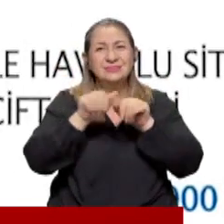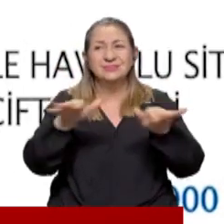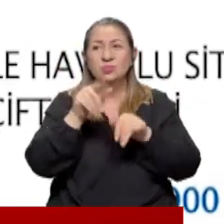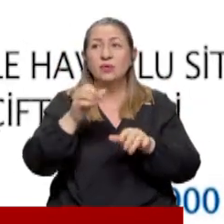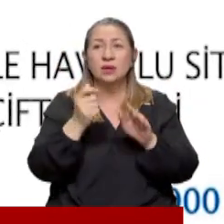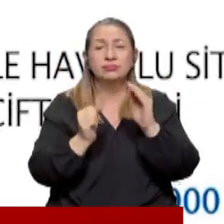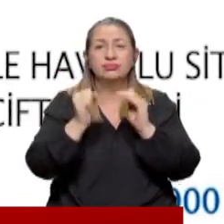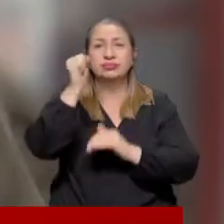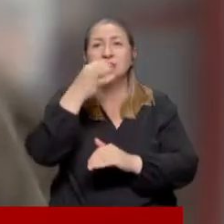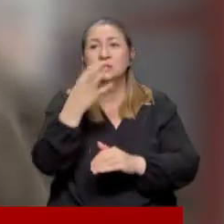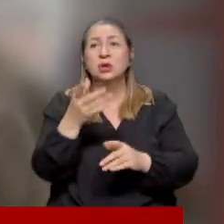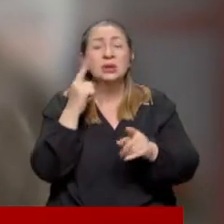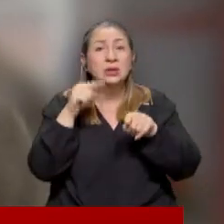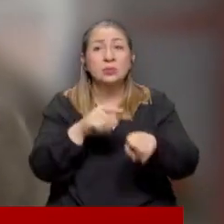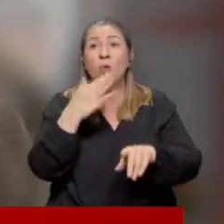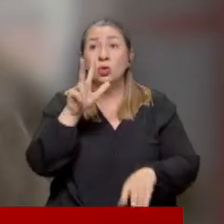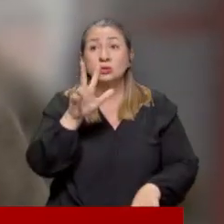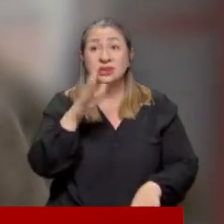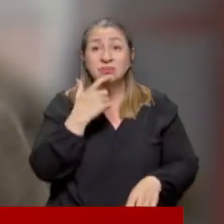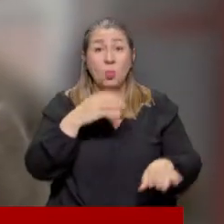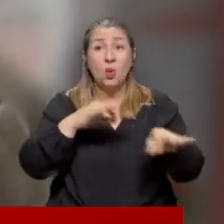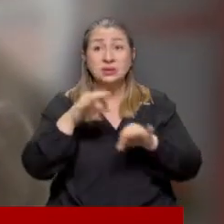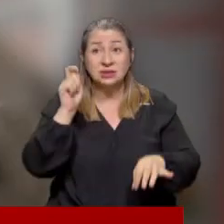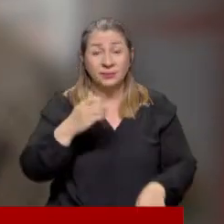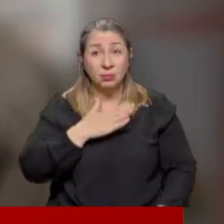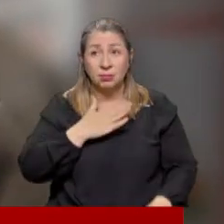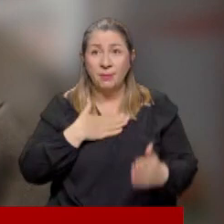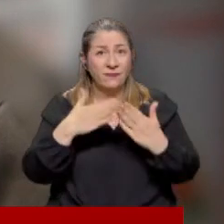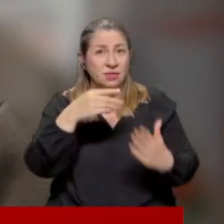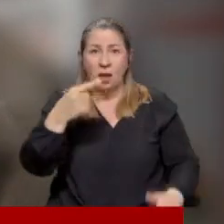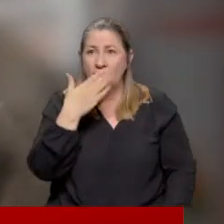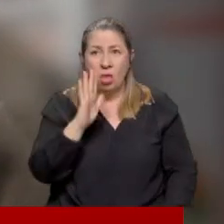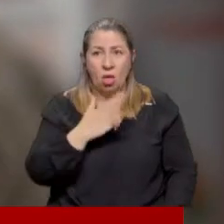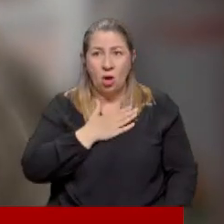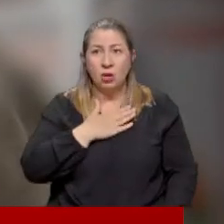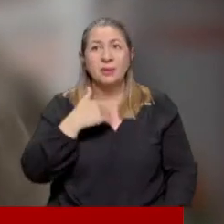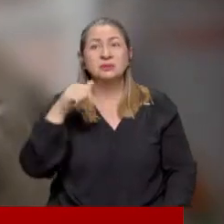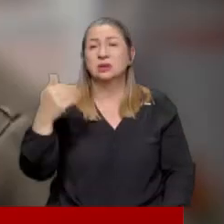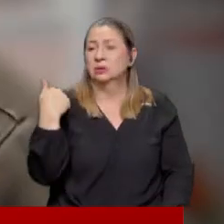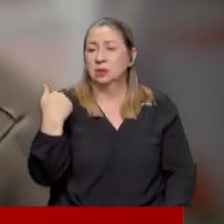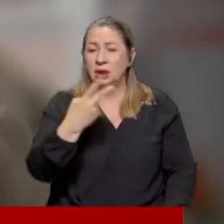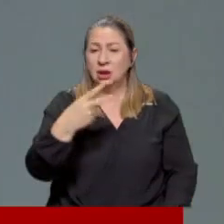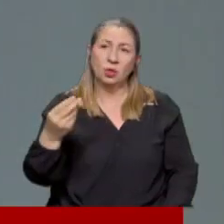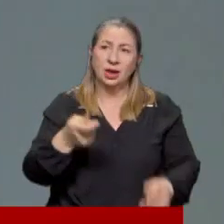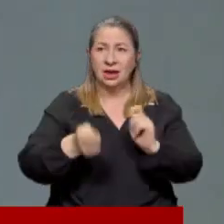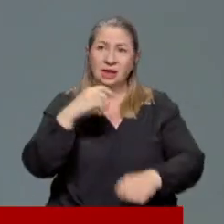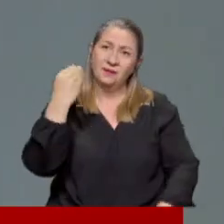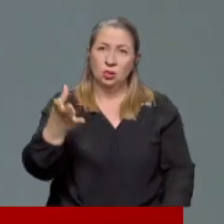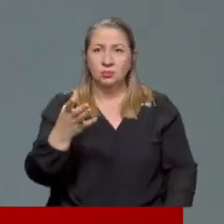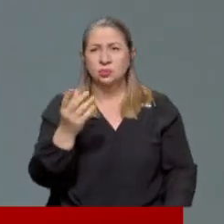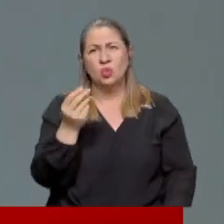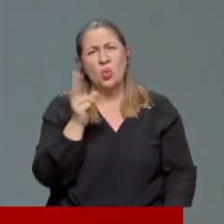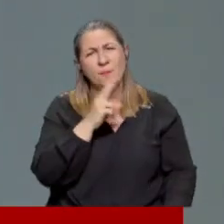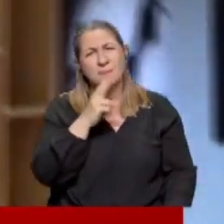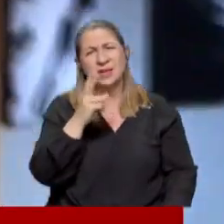fiyat artışına müsaade ediliyor bir denetimi Om ekleyip 30 yaşında lastik yaptım Benim evim yok de bana şimdiki 2010'a kadar kredi örüyorum